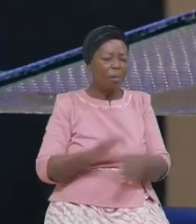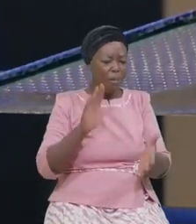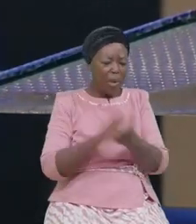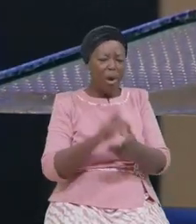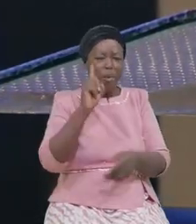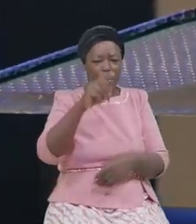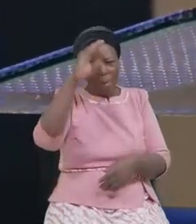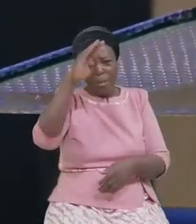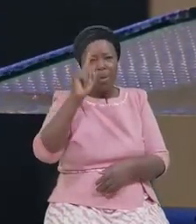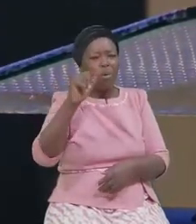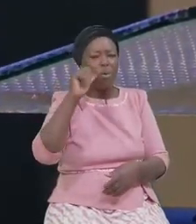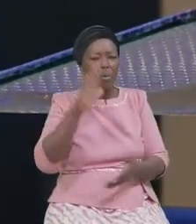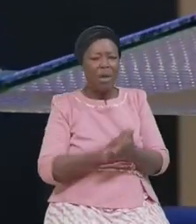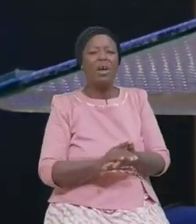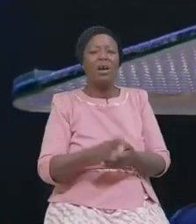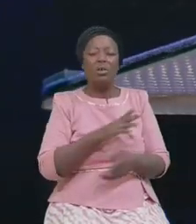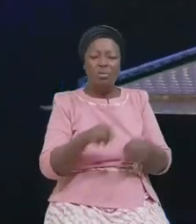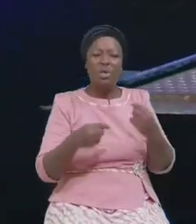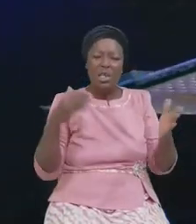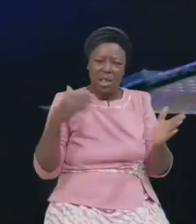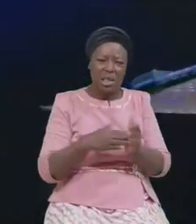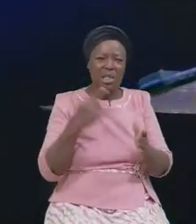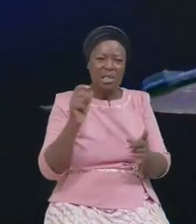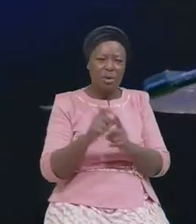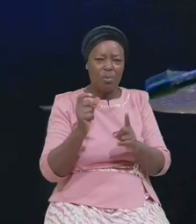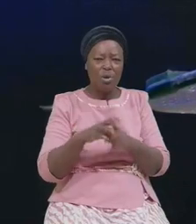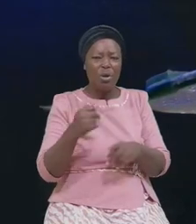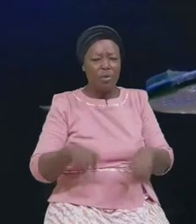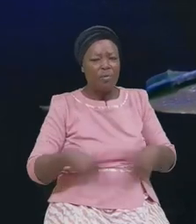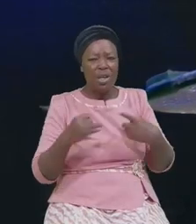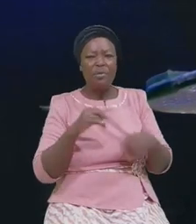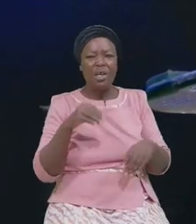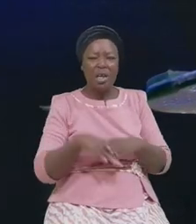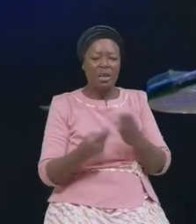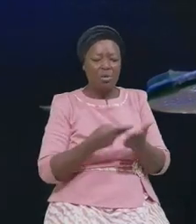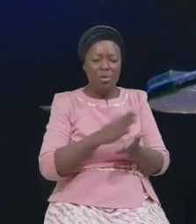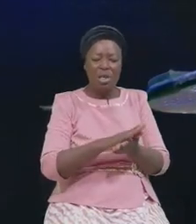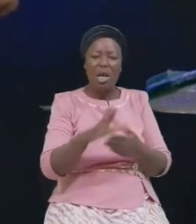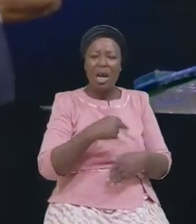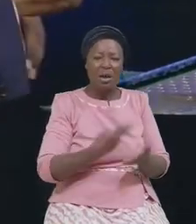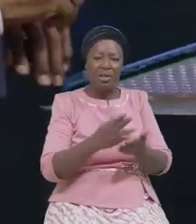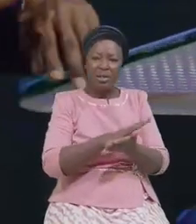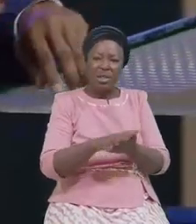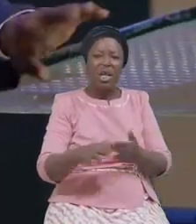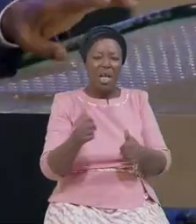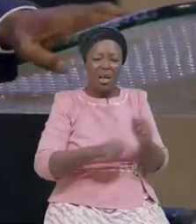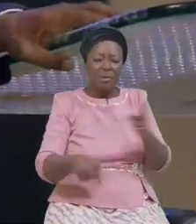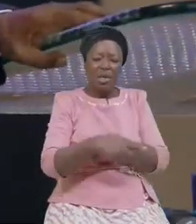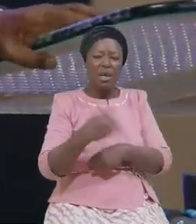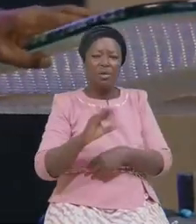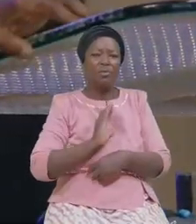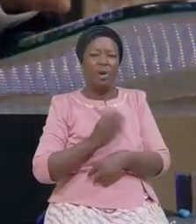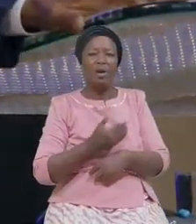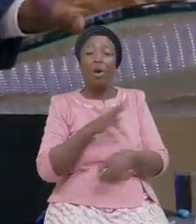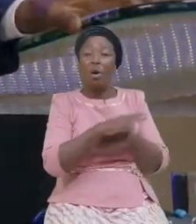une femme, contredisant la parole de vivre dans la sainteté, dans la justice, tous les jours de nos vies,